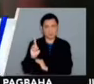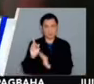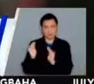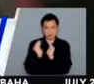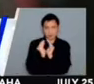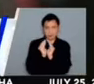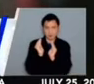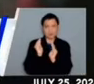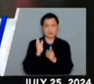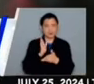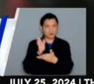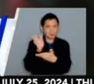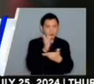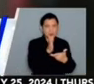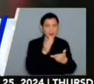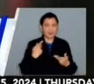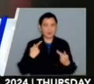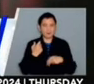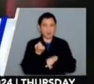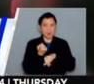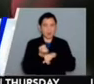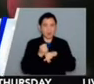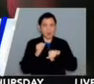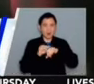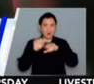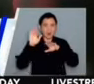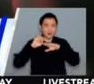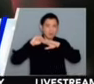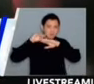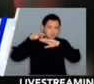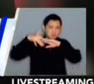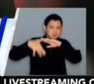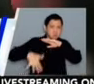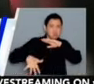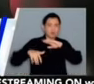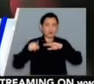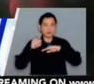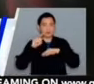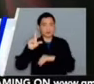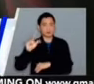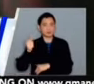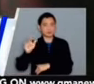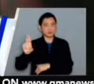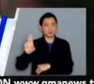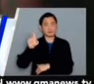landslide, kailangan magtulungan sila ng LGU para i-clear yung daan.